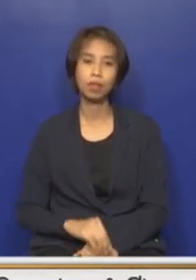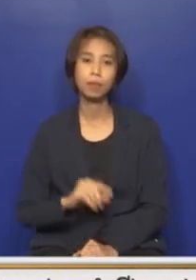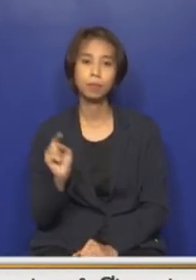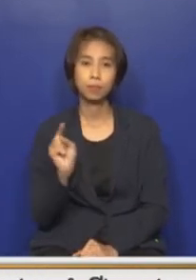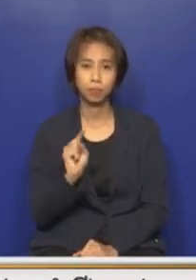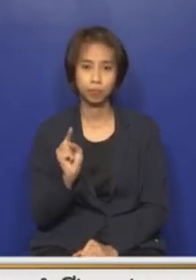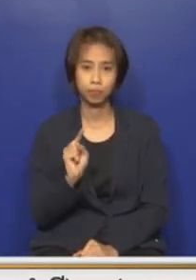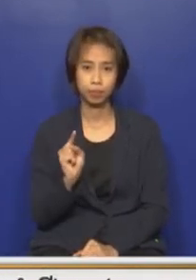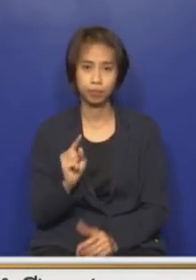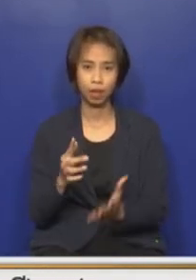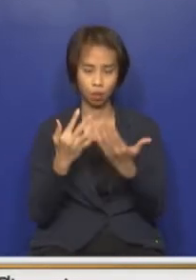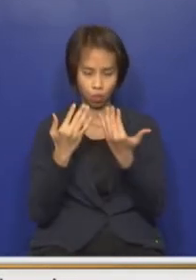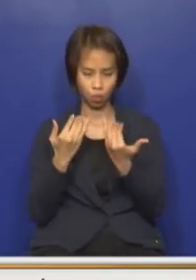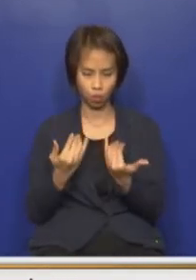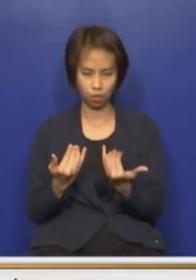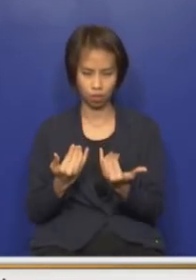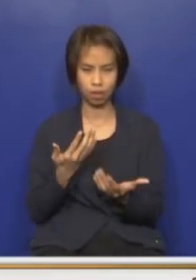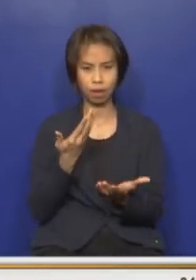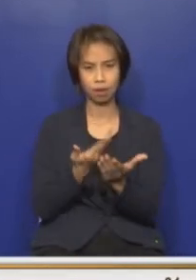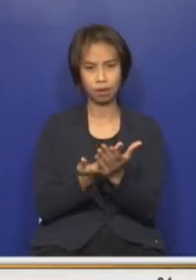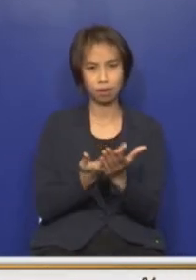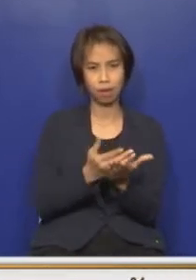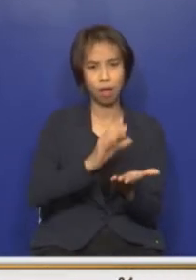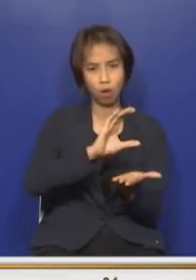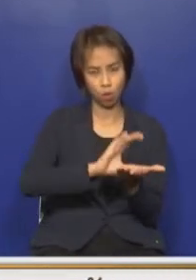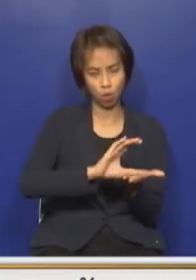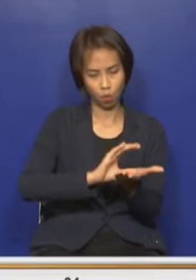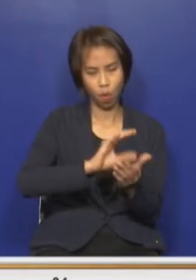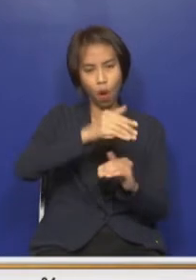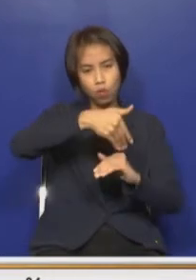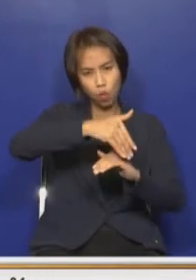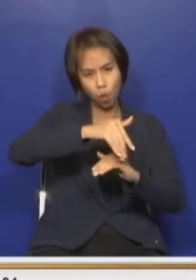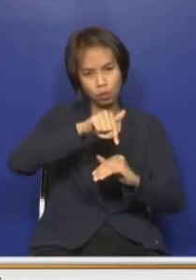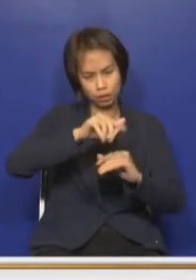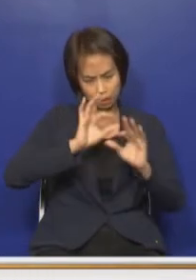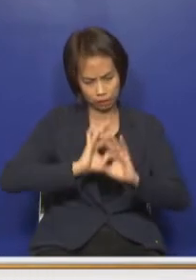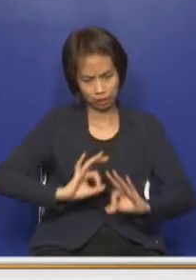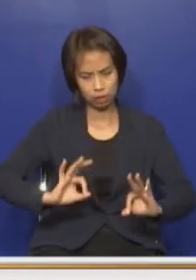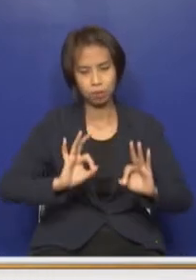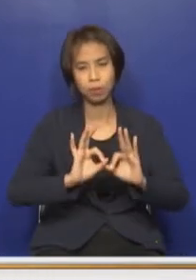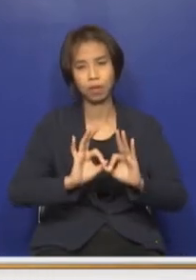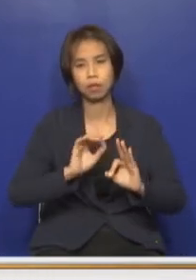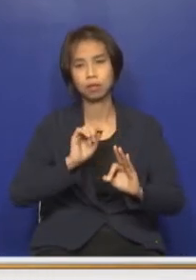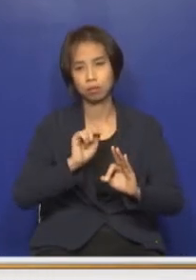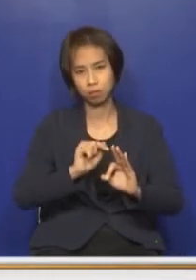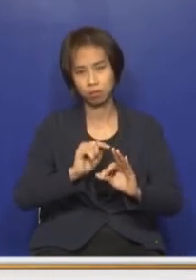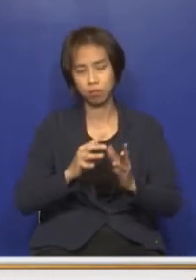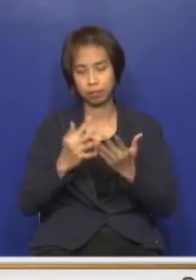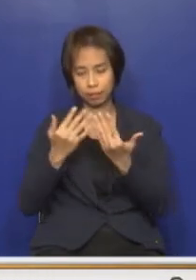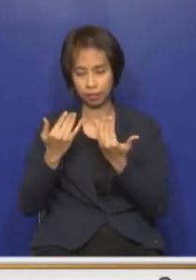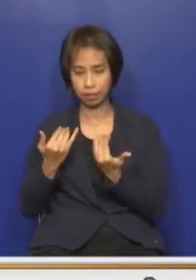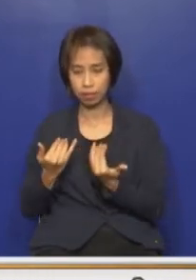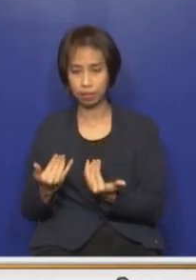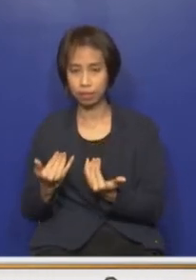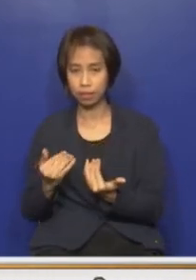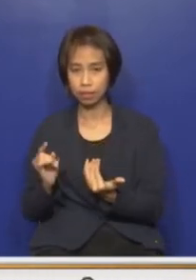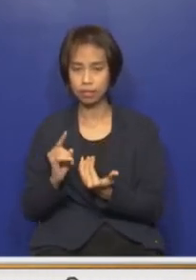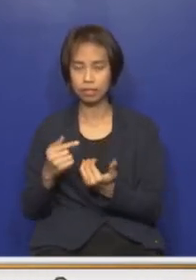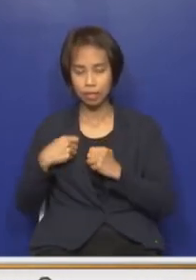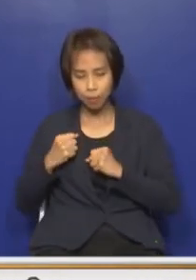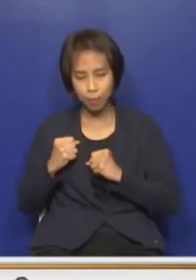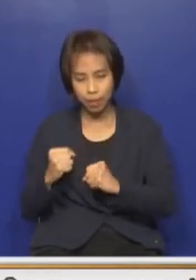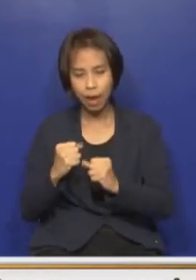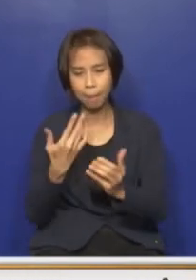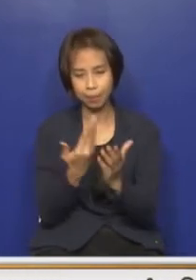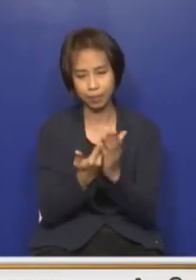เนี่ยอันนี้ต้องถือว่าเป็นเงินนอกงบประมาณที่สำคัญนะครับแล้วก็ทุกวันนี้นะครับเราพยายามจะเร่งรัดการ